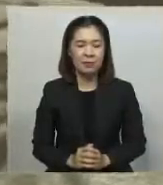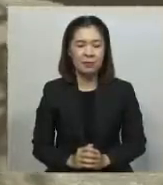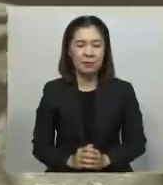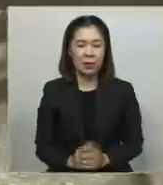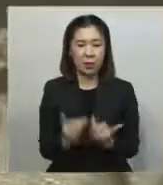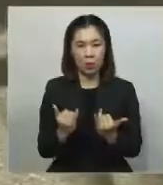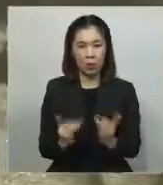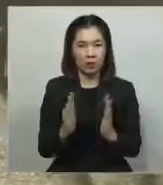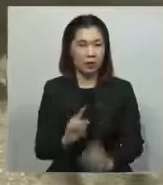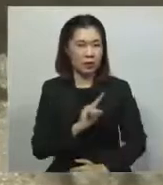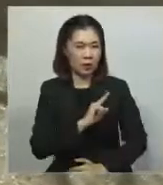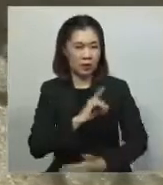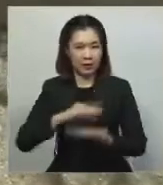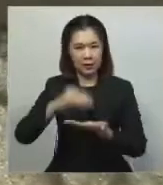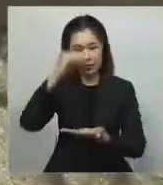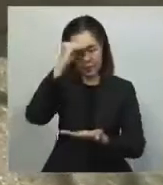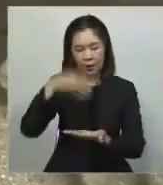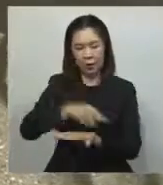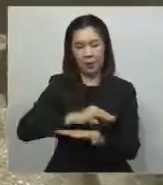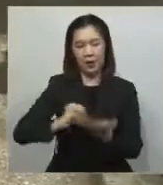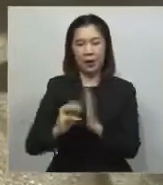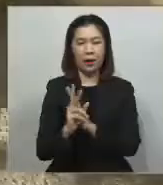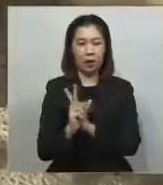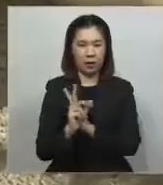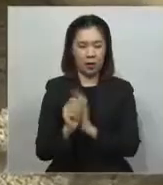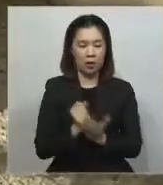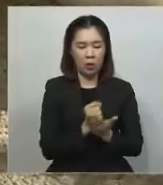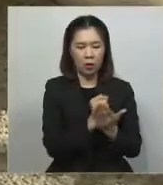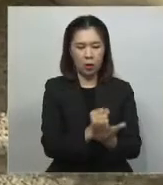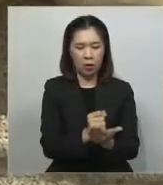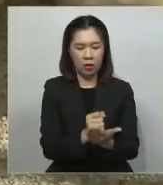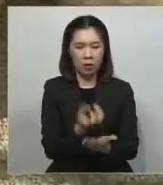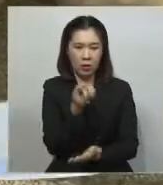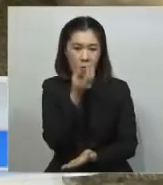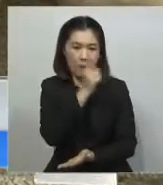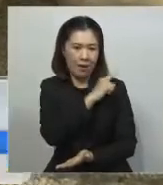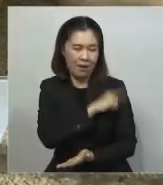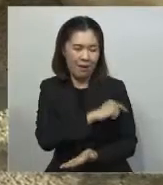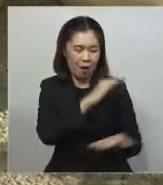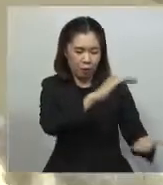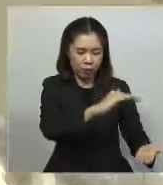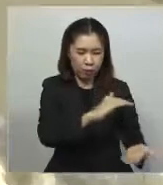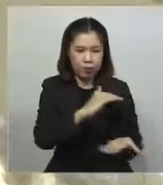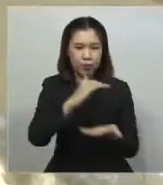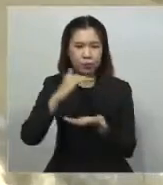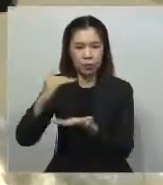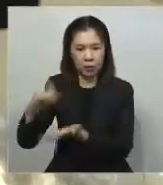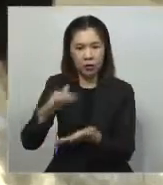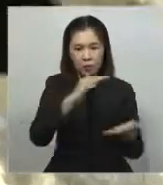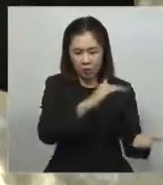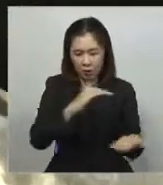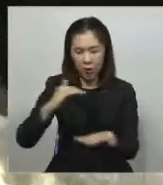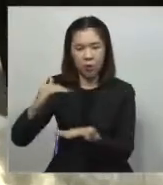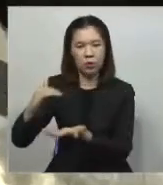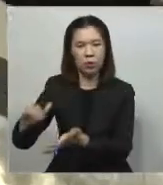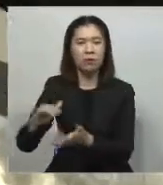วันนี้เจ้าหน้าที่และนักศึกษามหาวิทยาลัยขอนแก่นช่วยกันลำเลียงดอกไม้จันทร์ที่ประชาชนวางแล้วที่จุดวางดอกไม้จันทร์ณ